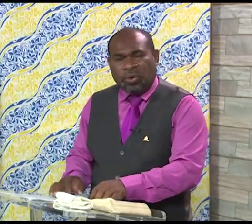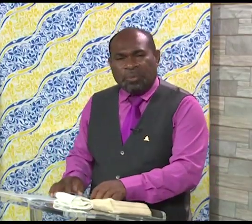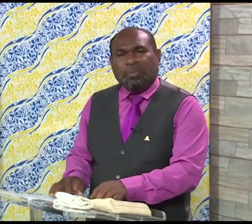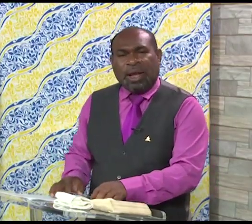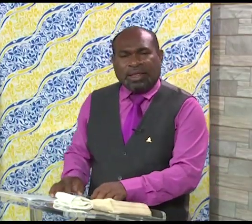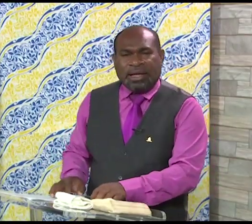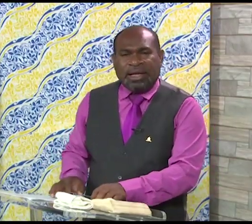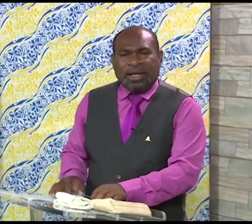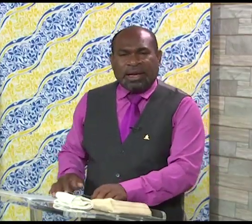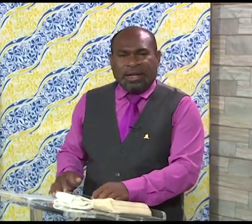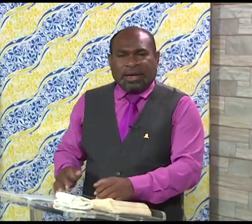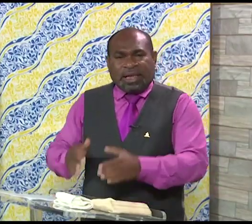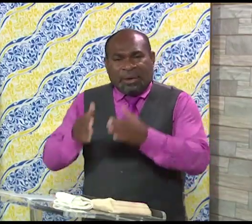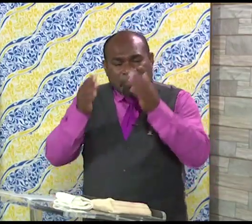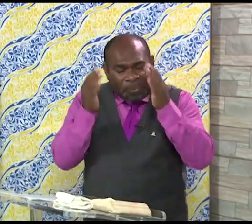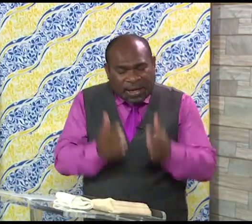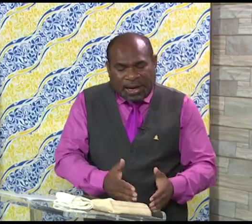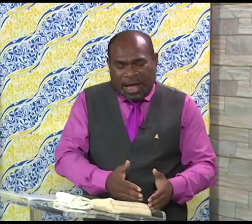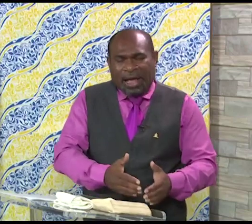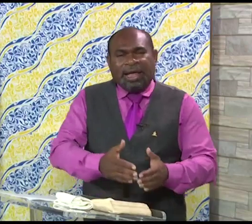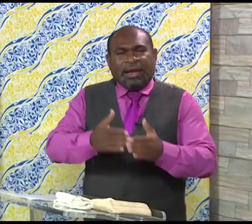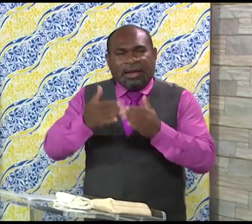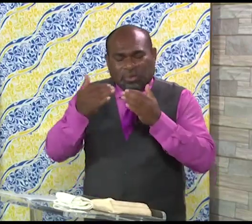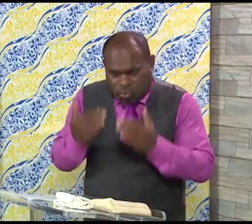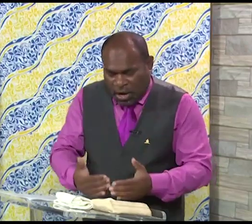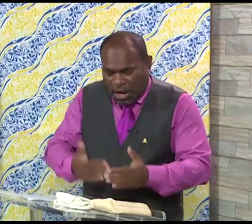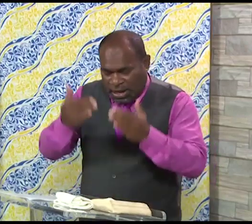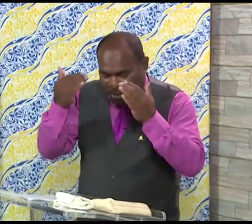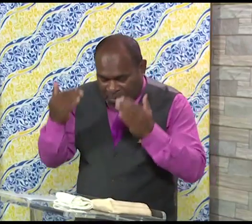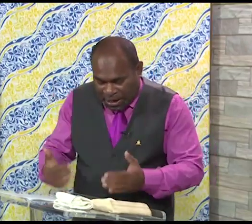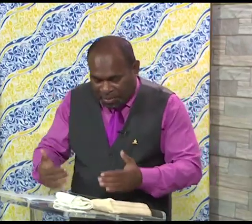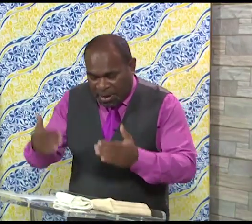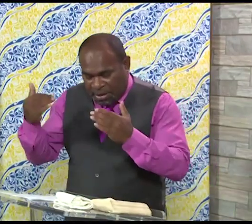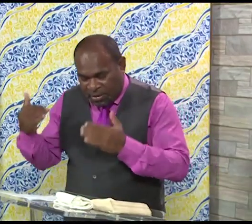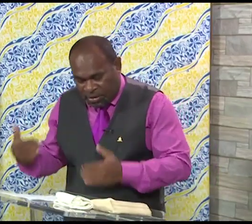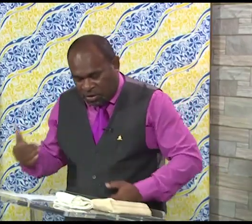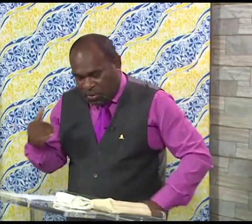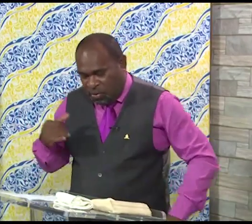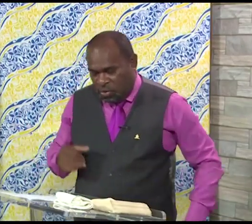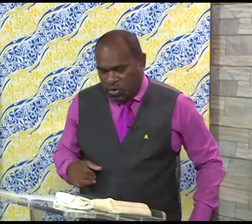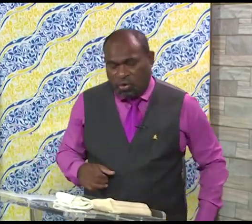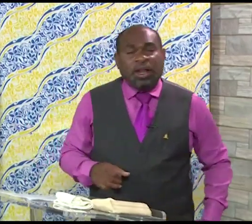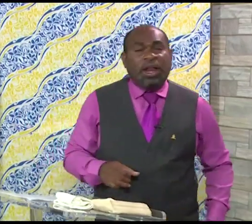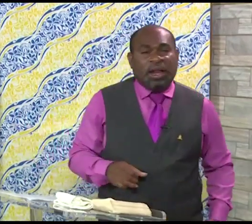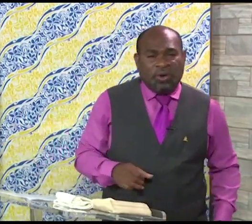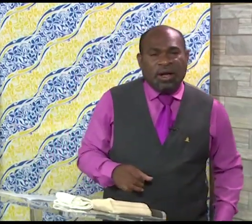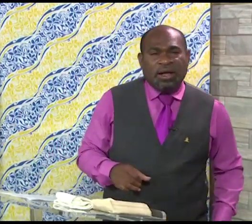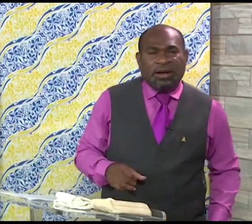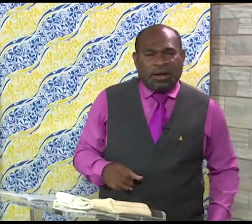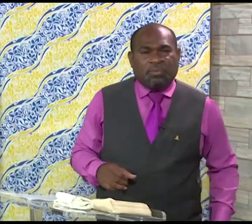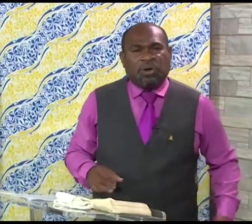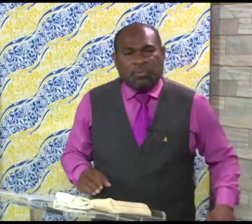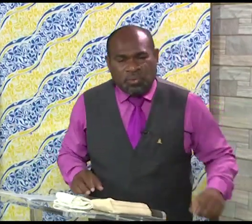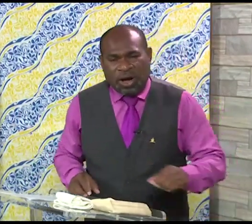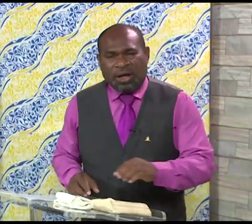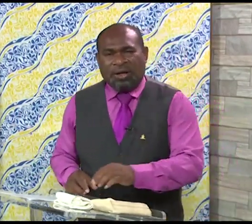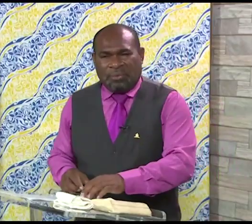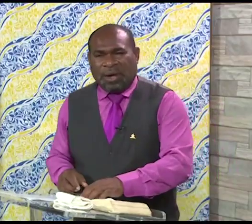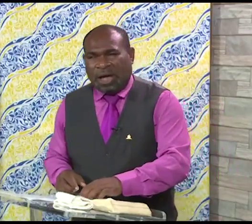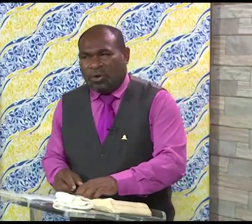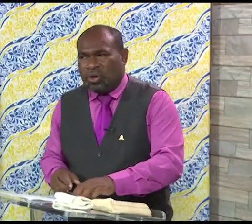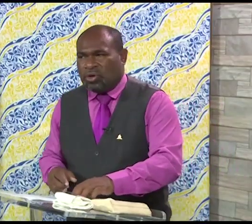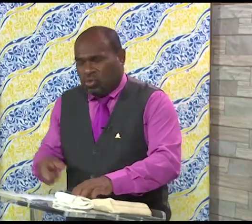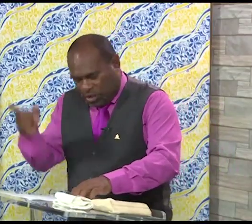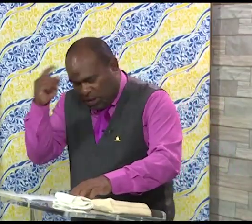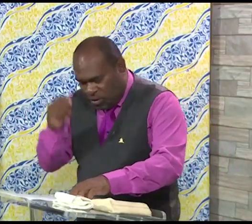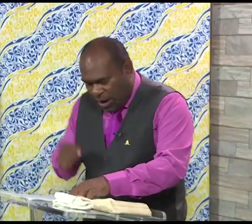karisto. Baleta. Nira sa wakila, nira turanga, marama, dharubo, ngone lewa, drabu-drabuwa,